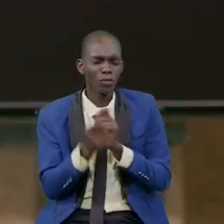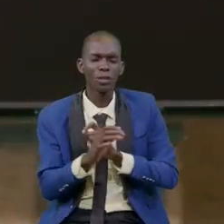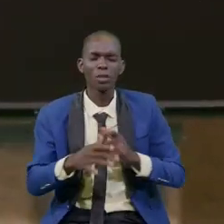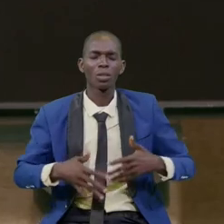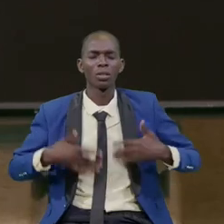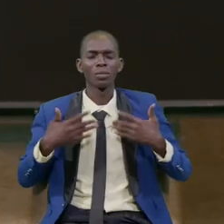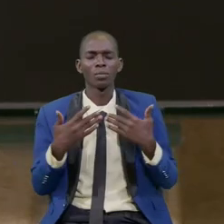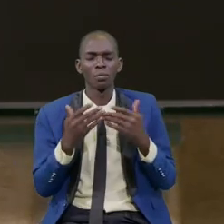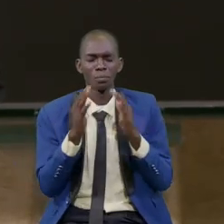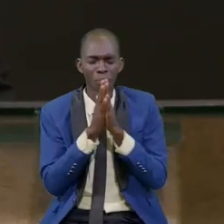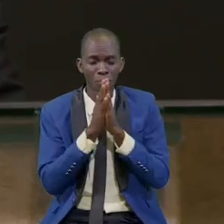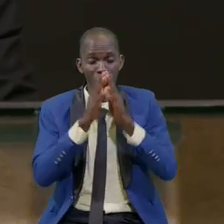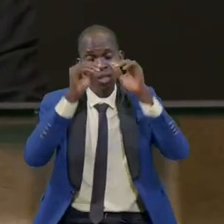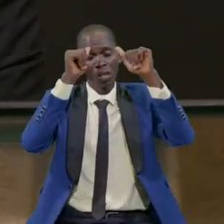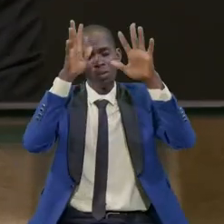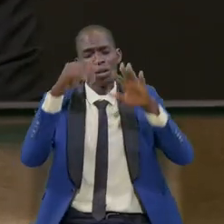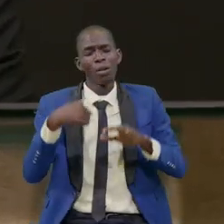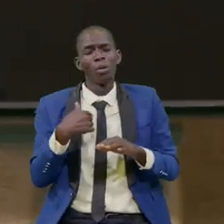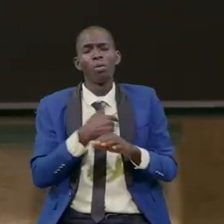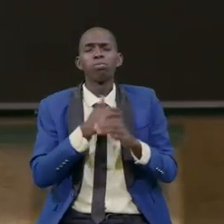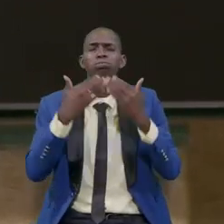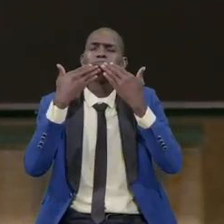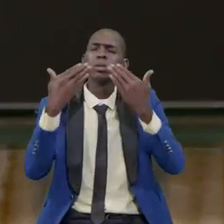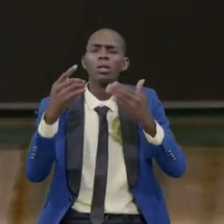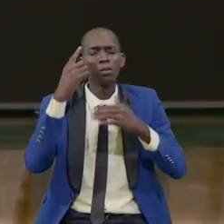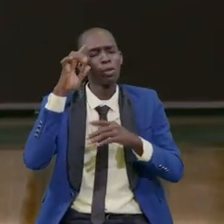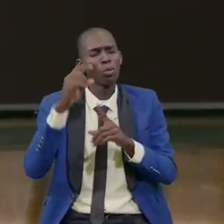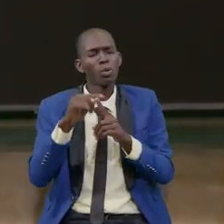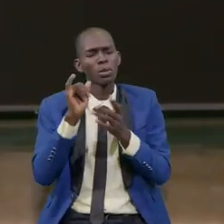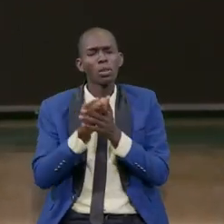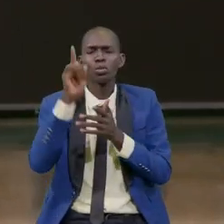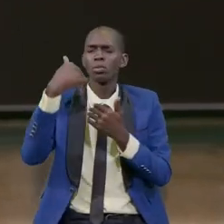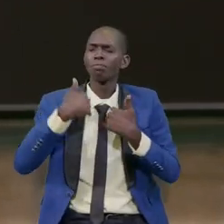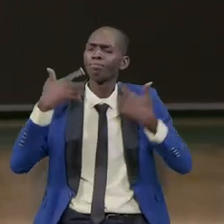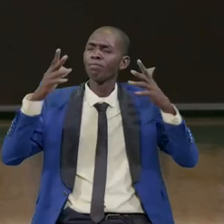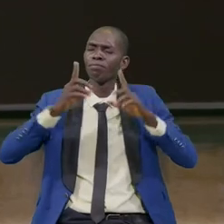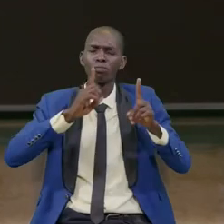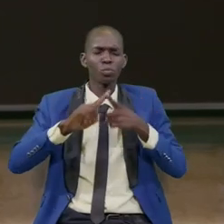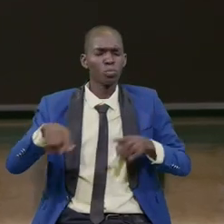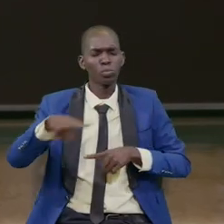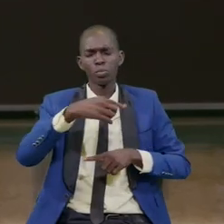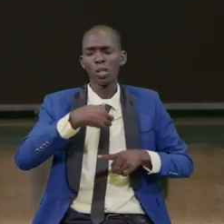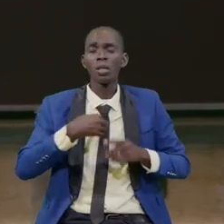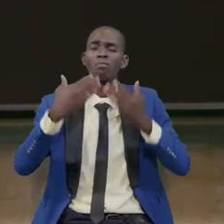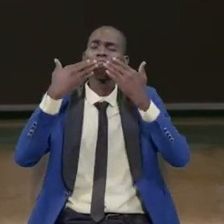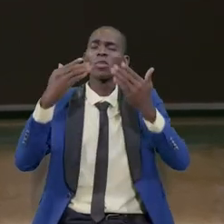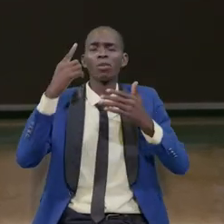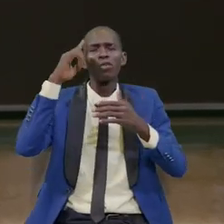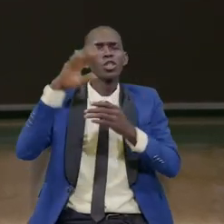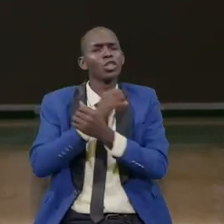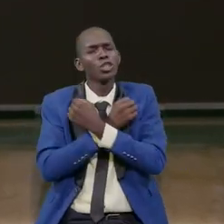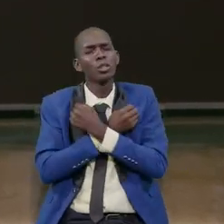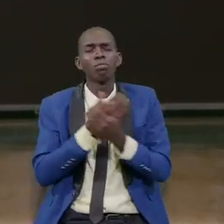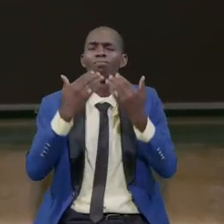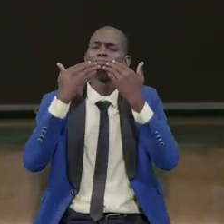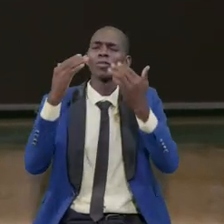vie. Père, nous te remercions ce soir pour ta parole qui nous est parvenue. Merci pour ton amour,